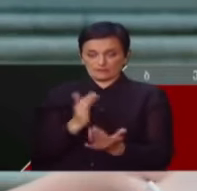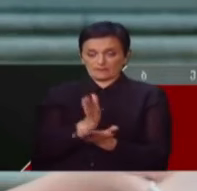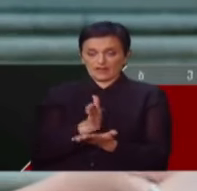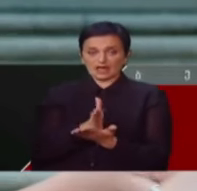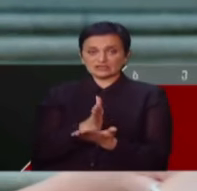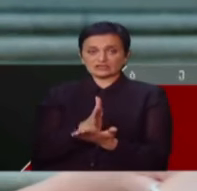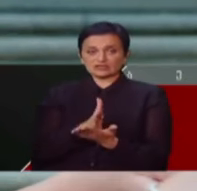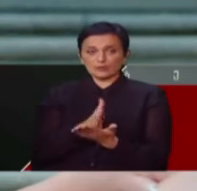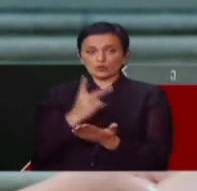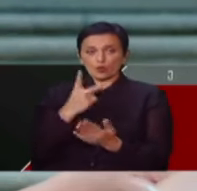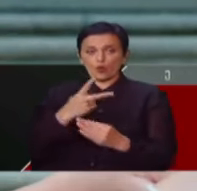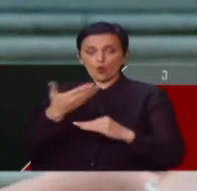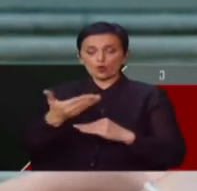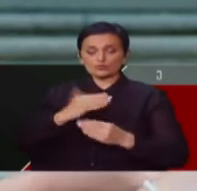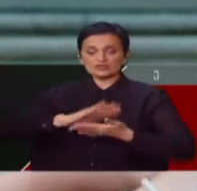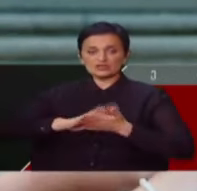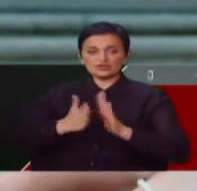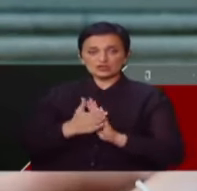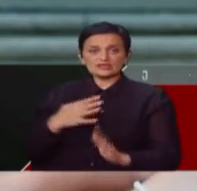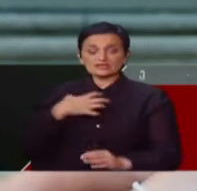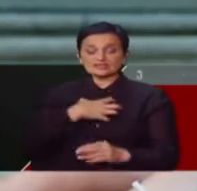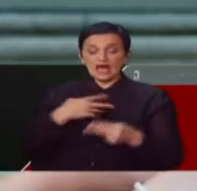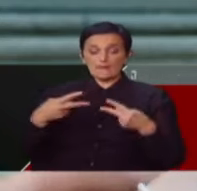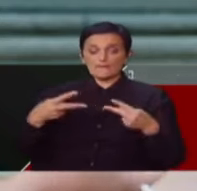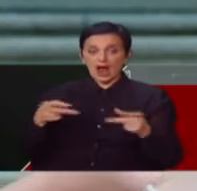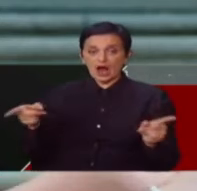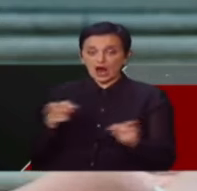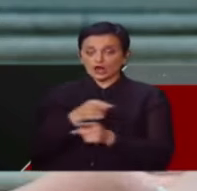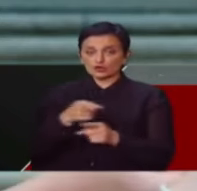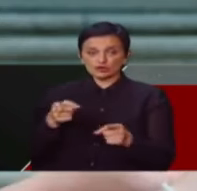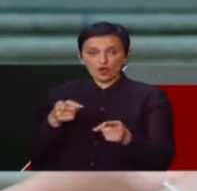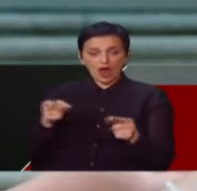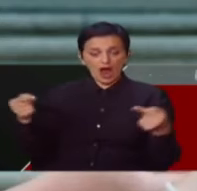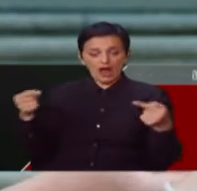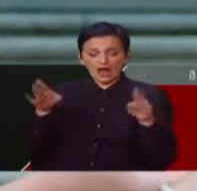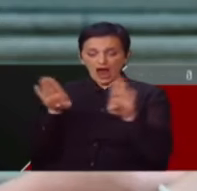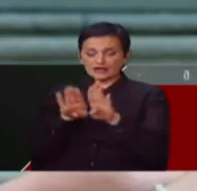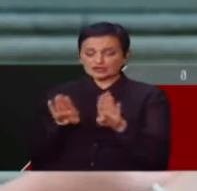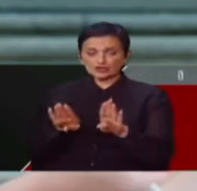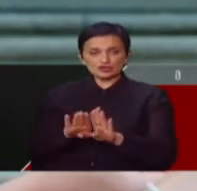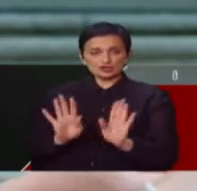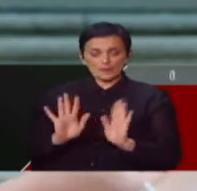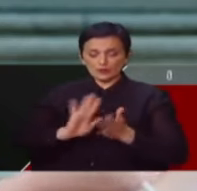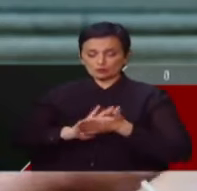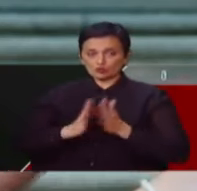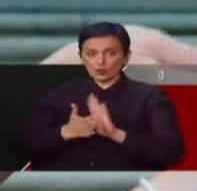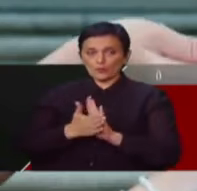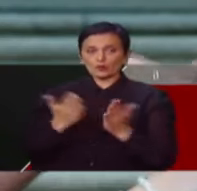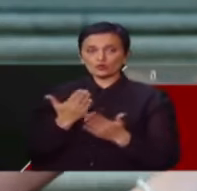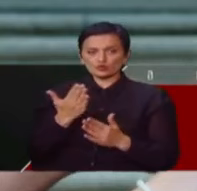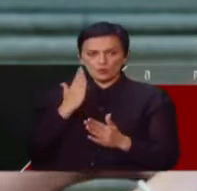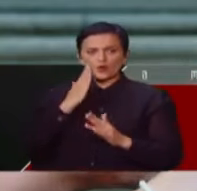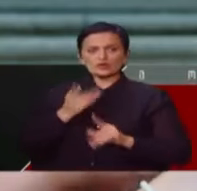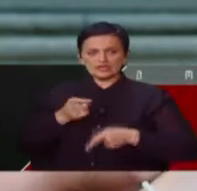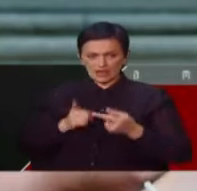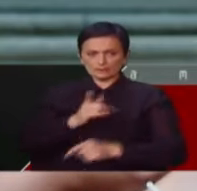არსებული ორმხრივი სიტუაცია სტრატეგიულ პარტნიორებს შორის არ შეეფერება იმ მდგომარეობას, რომელსაც